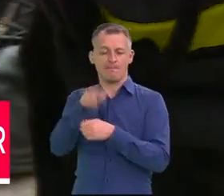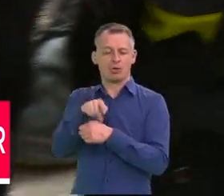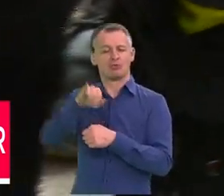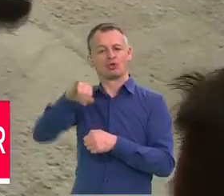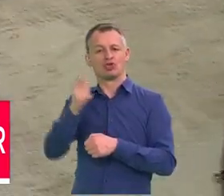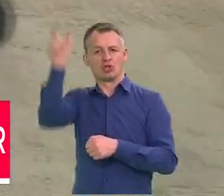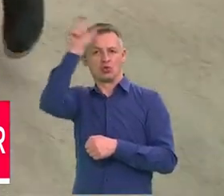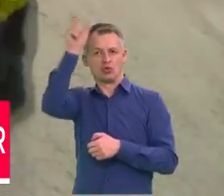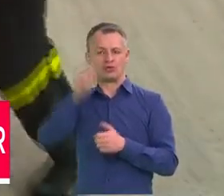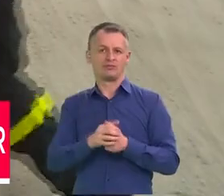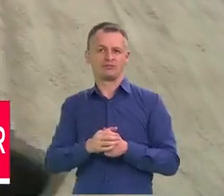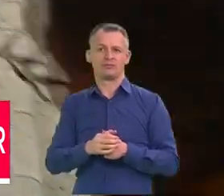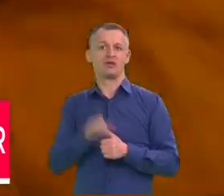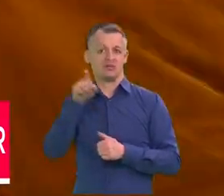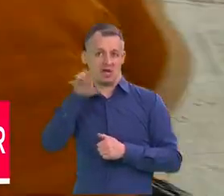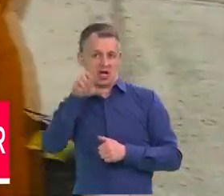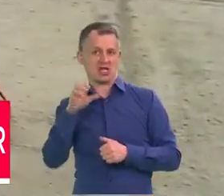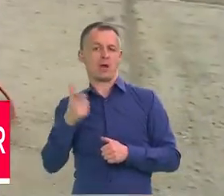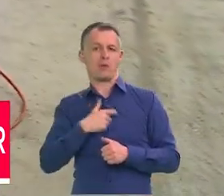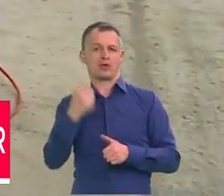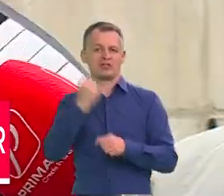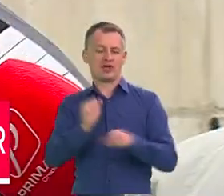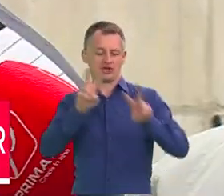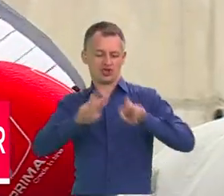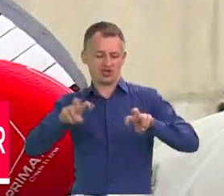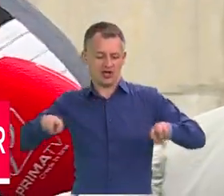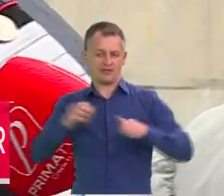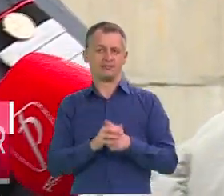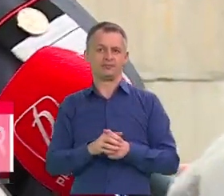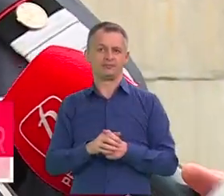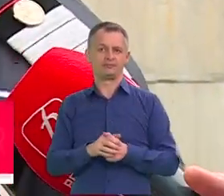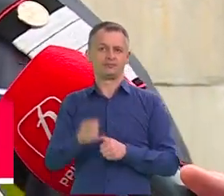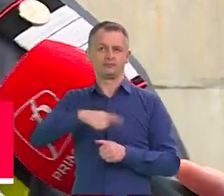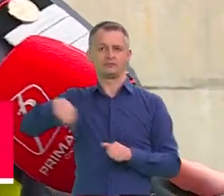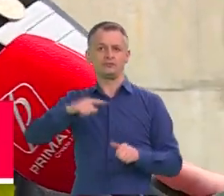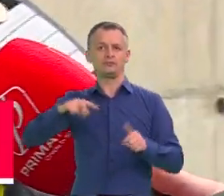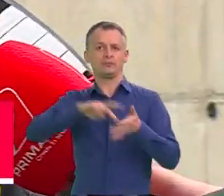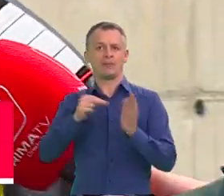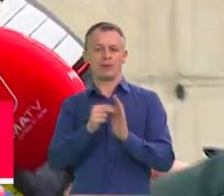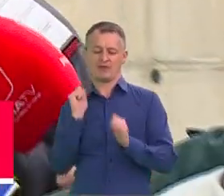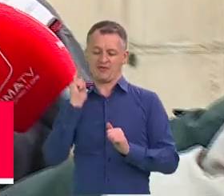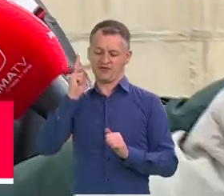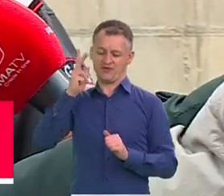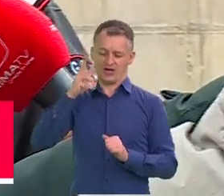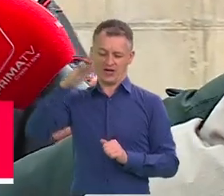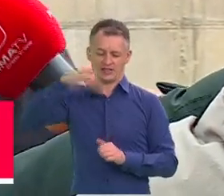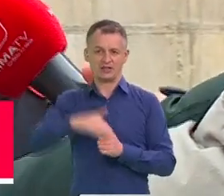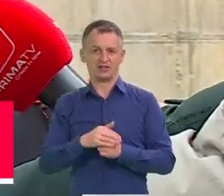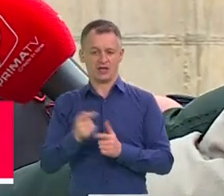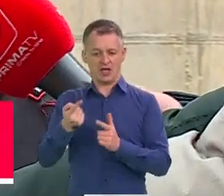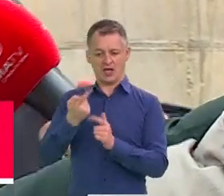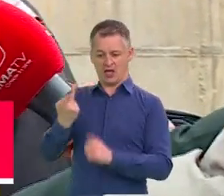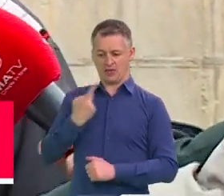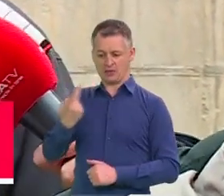Turcia. Câinele poate să efectueze cercetarea. Deci noi ne antrenăm zilnic. Între mine și el